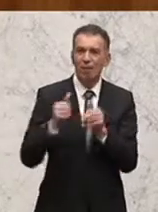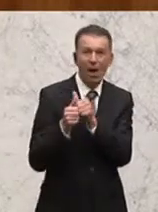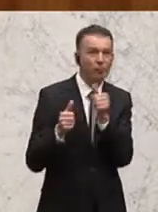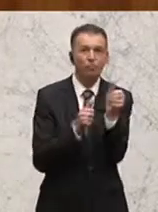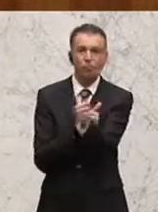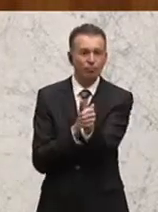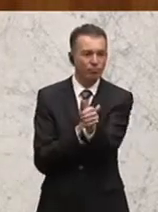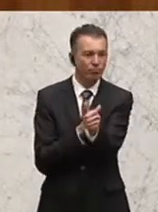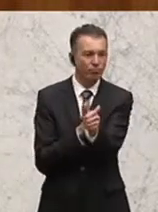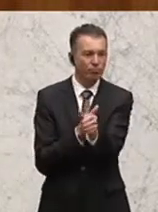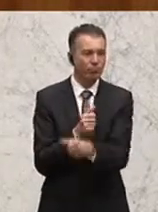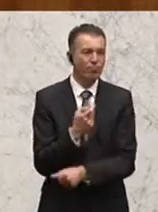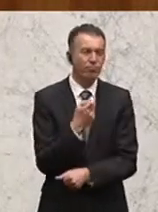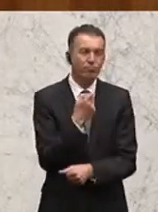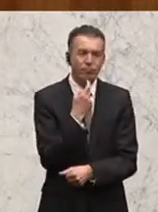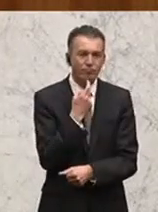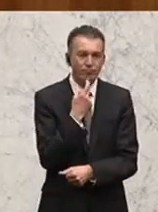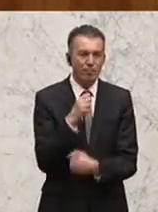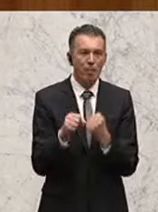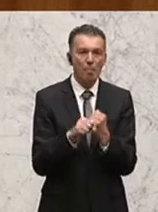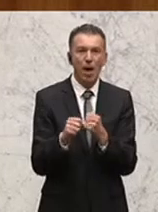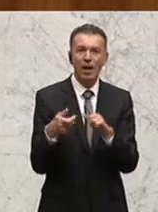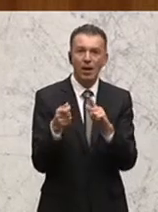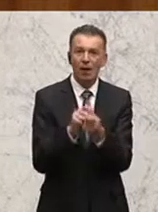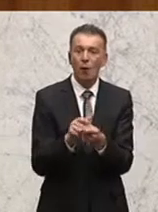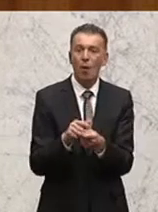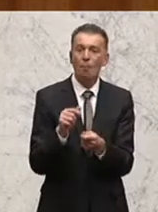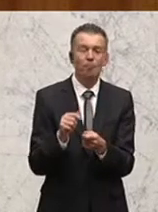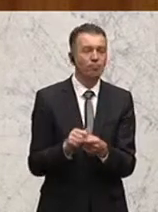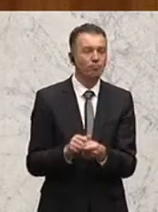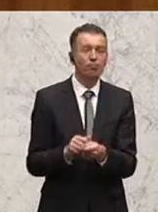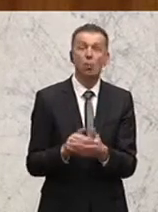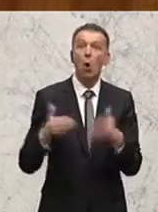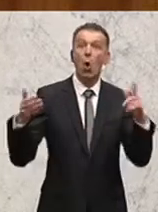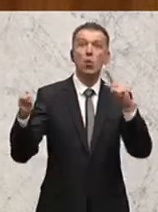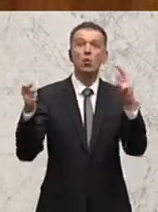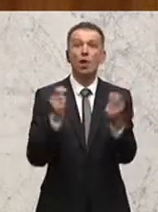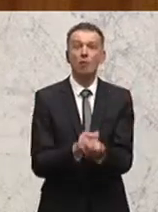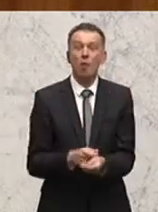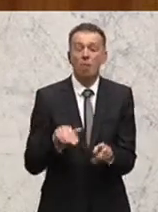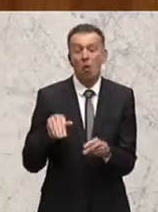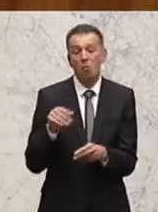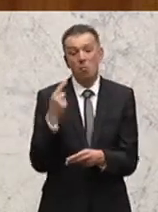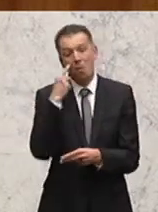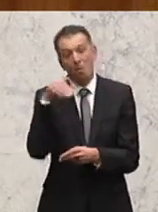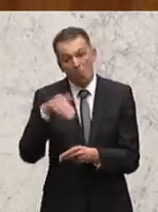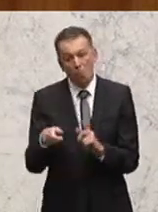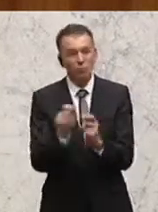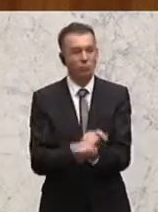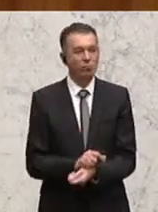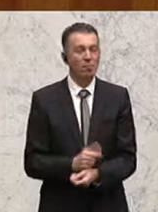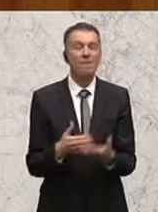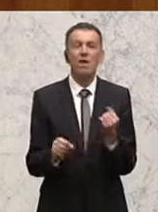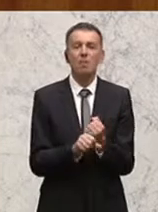liegen, machen sie, weil sie merken, es muss etwas getan haben, machen sie eine große Reform. Und was machen sie? Sie sprechen